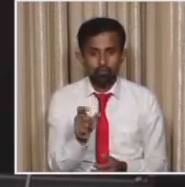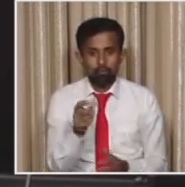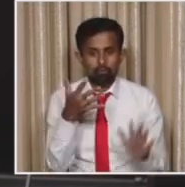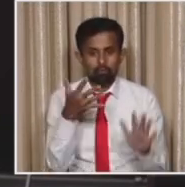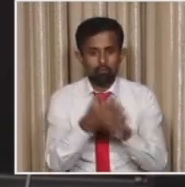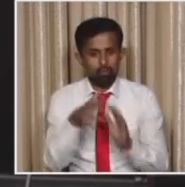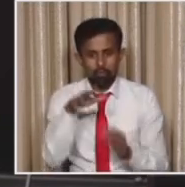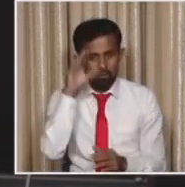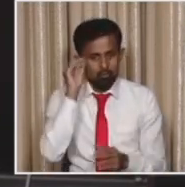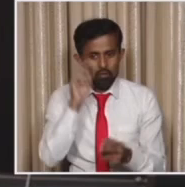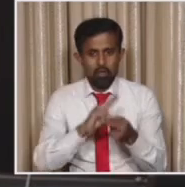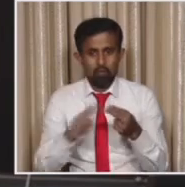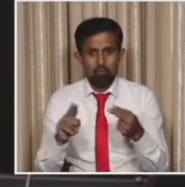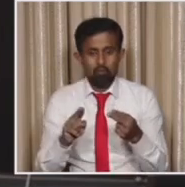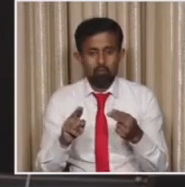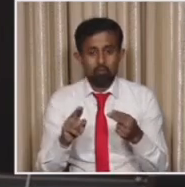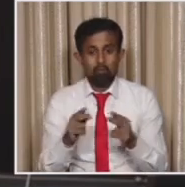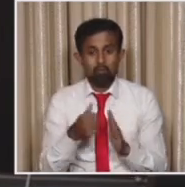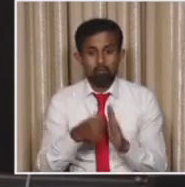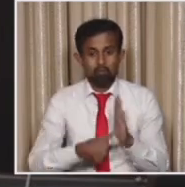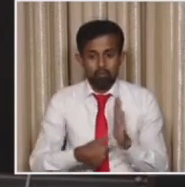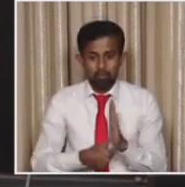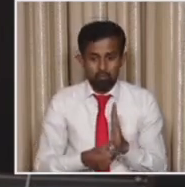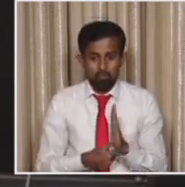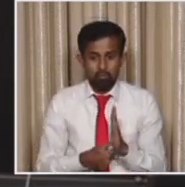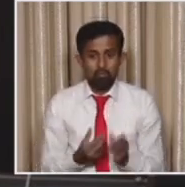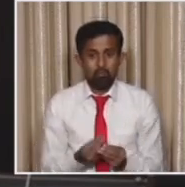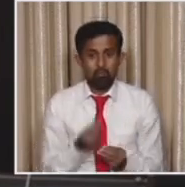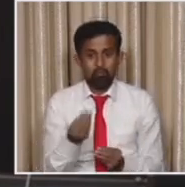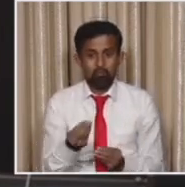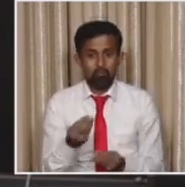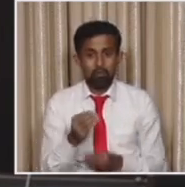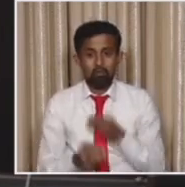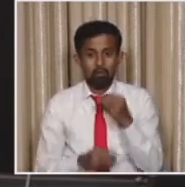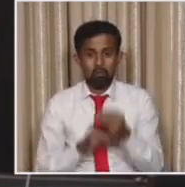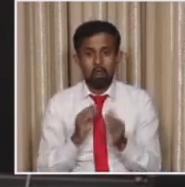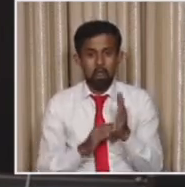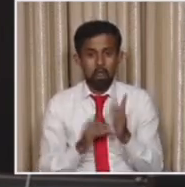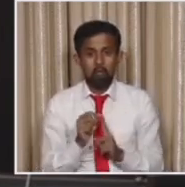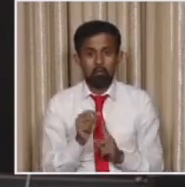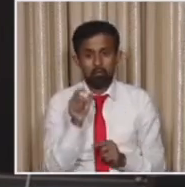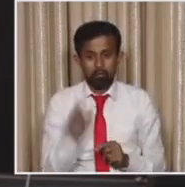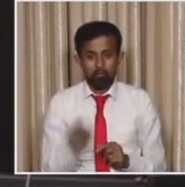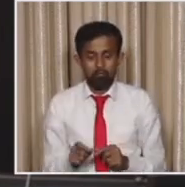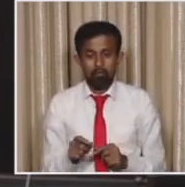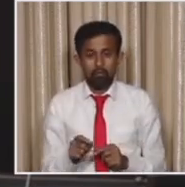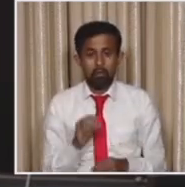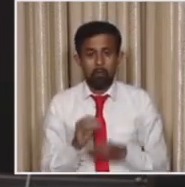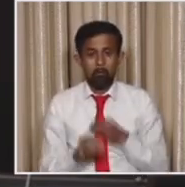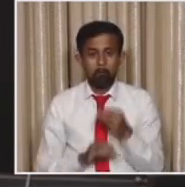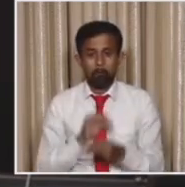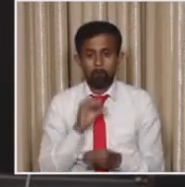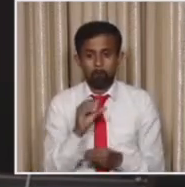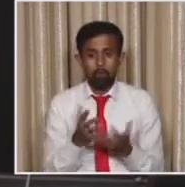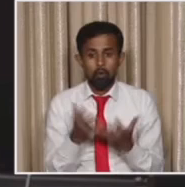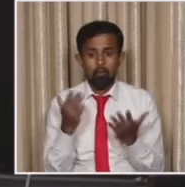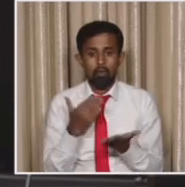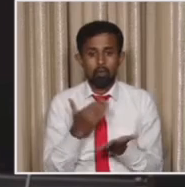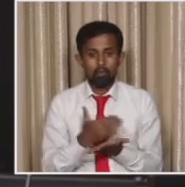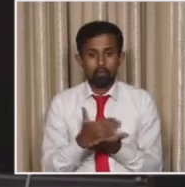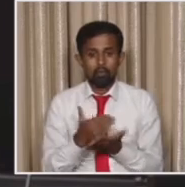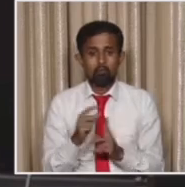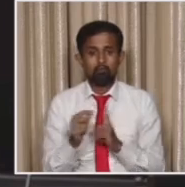තේරුම් ගන්න එපා. හැබැයි මේ පනතක් කියන හැම වෙලාවෙම ආයෝජන ඇමතිවරය හැටියට ඒ ආයෝජන වලට තියෙන ලොකුම බාධාවකුත්